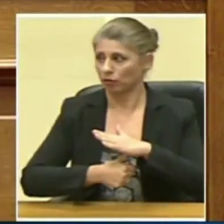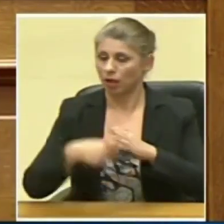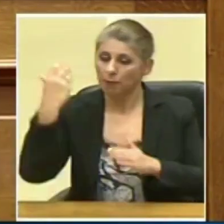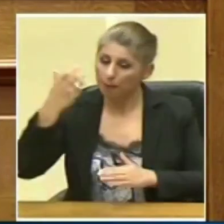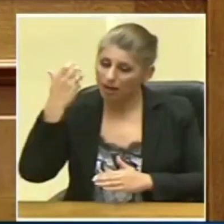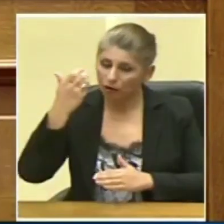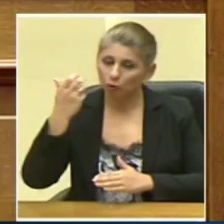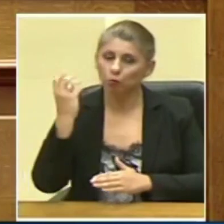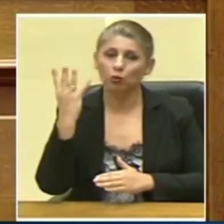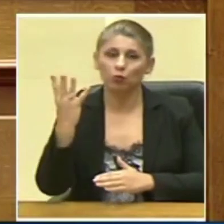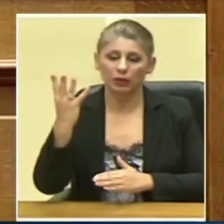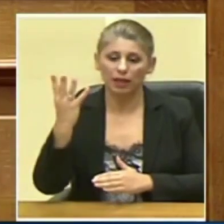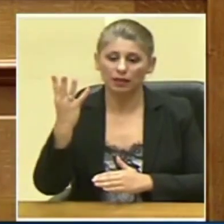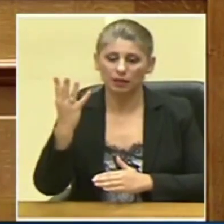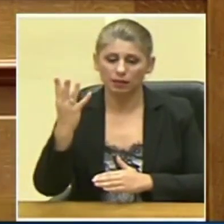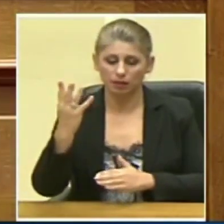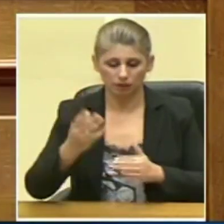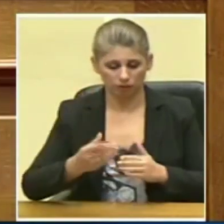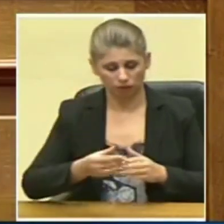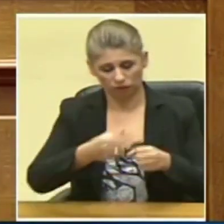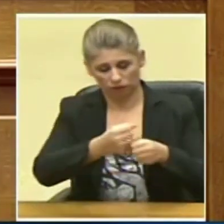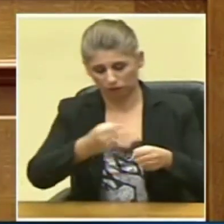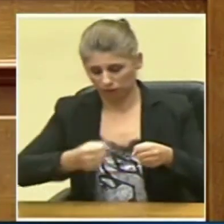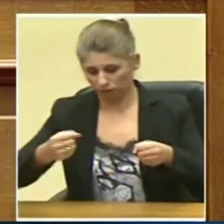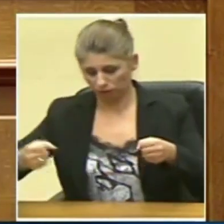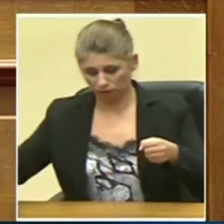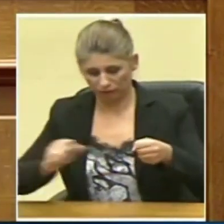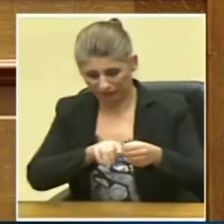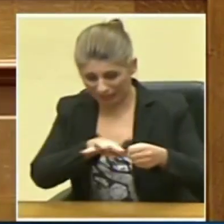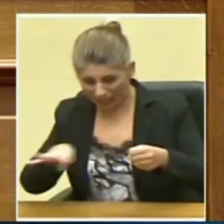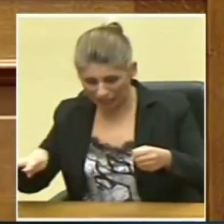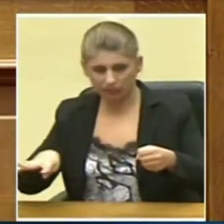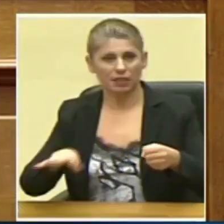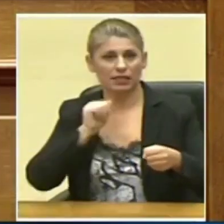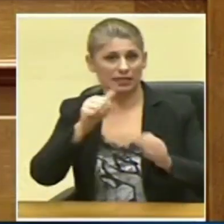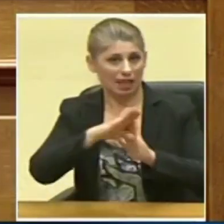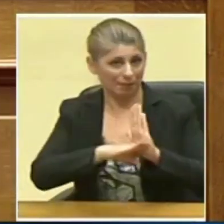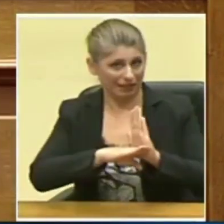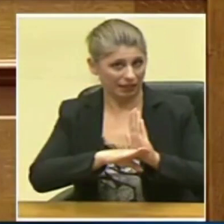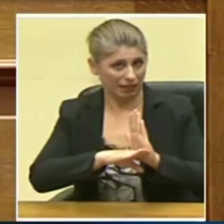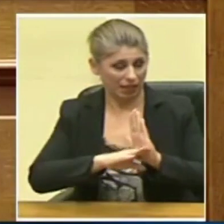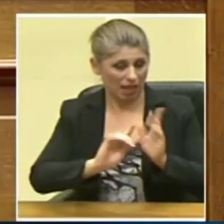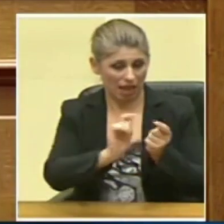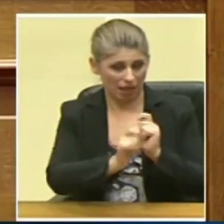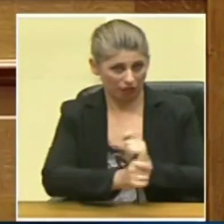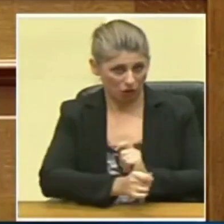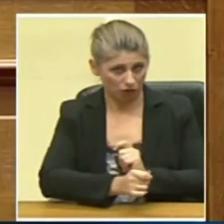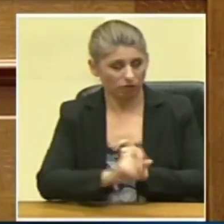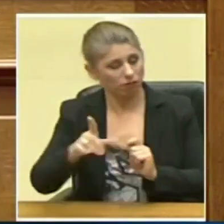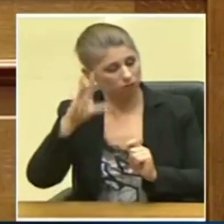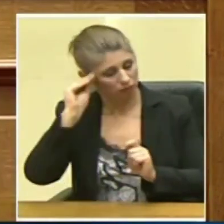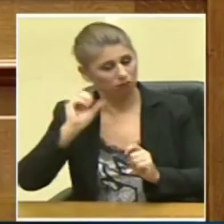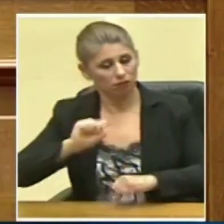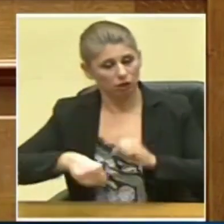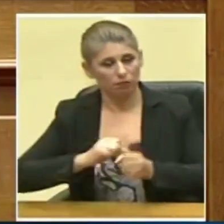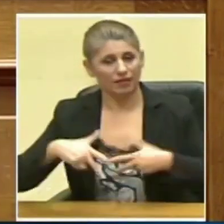λοιπόν τους τέσσερις άξονες της προτινόμενης συνταγματικής αναθεώρησης, γίνεται εύκολα αντιληπτή η προσπάθεια της κυβέρνησης